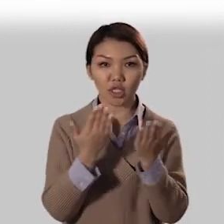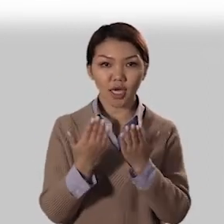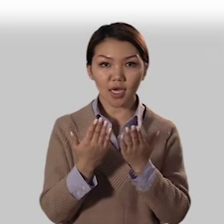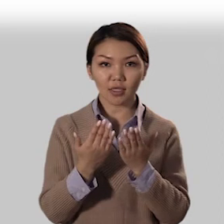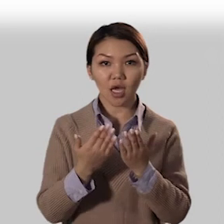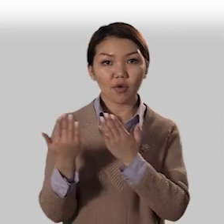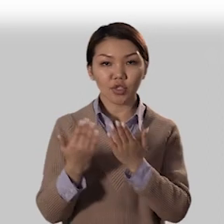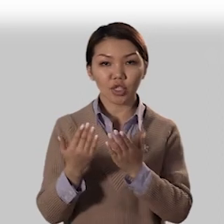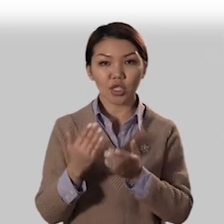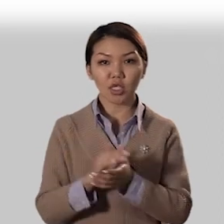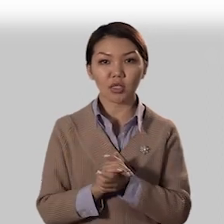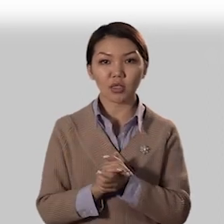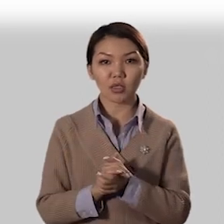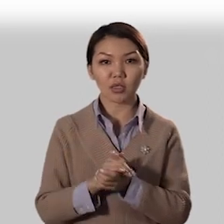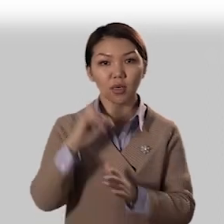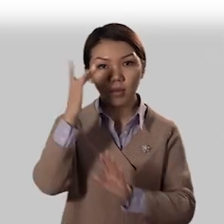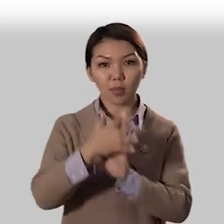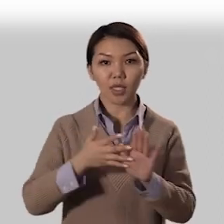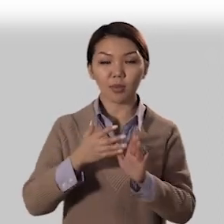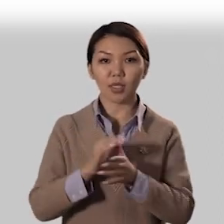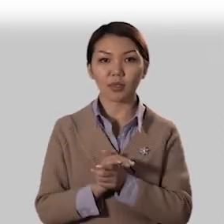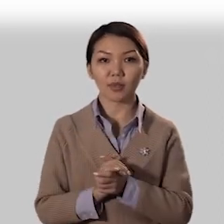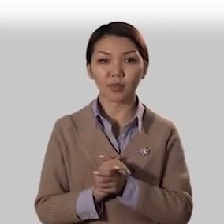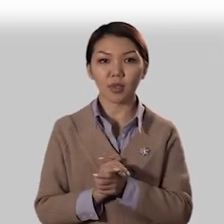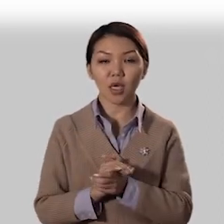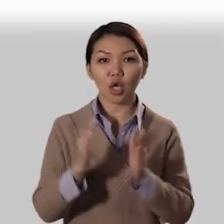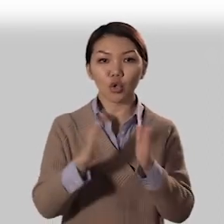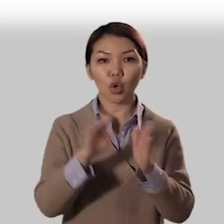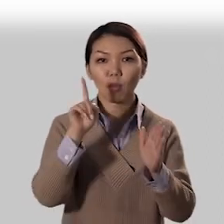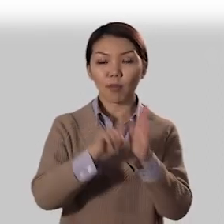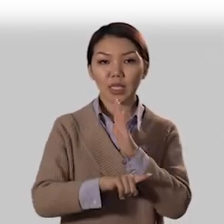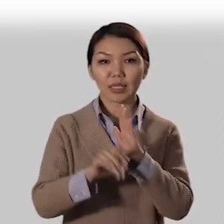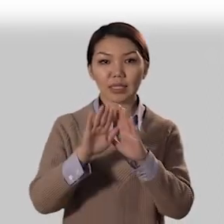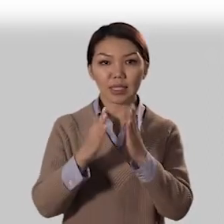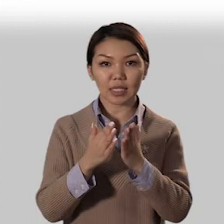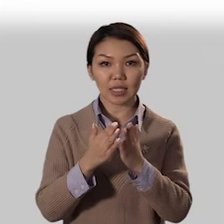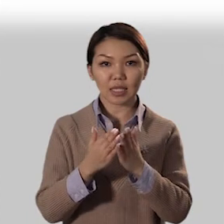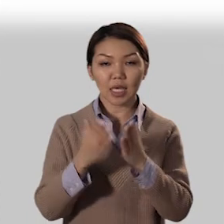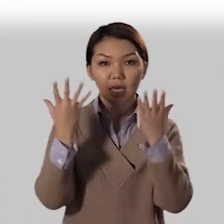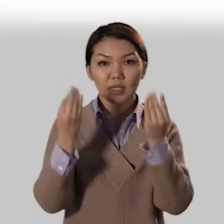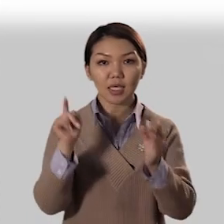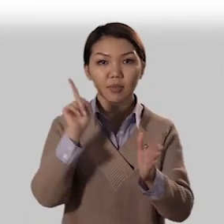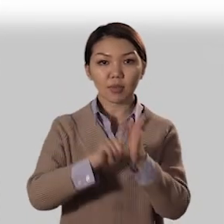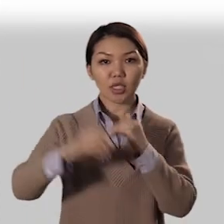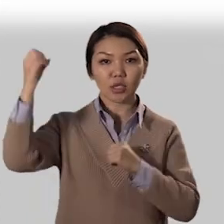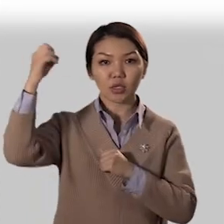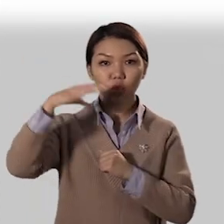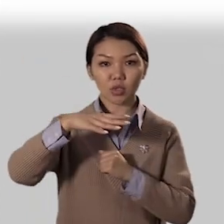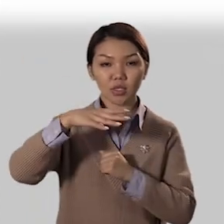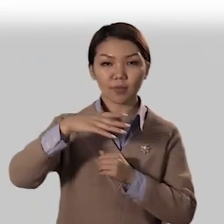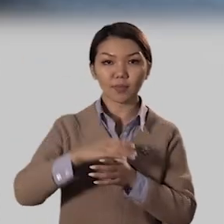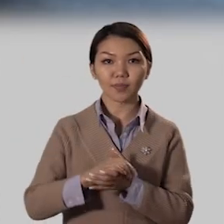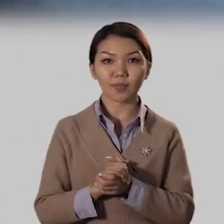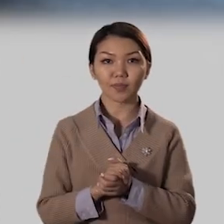в чтении силу знает дом без книги день без солнца